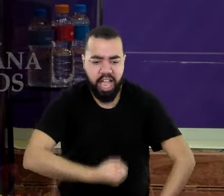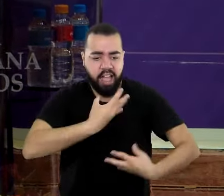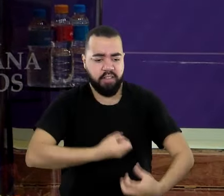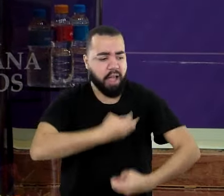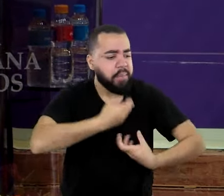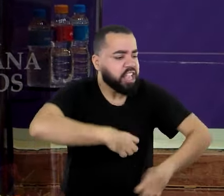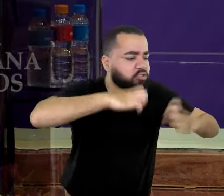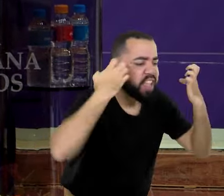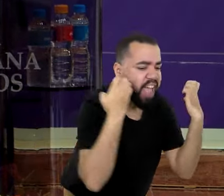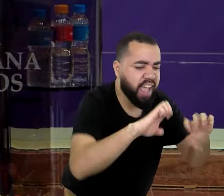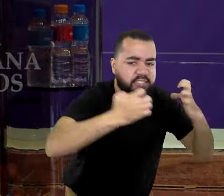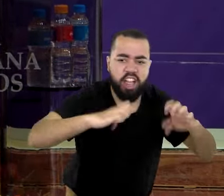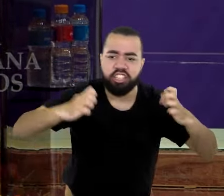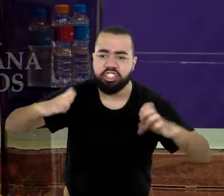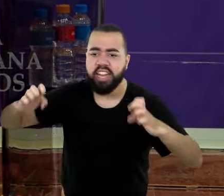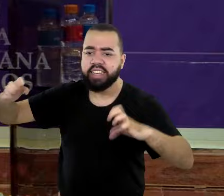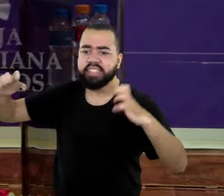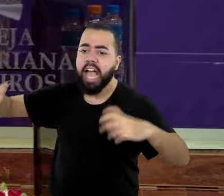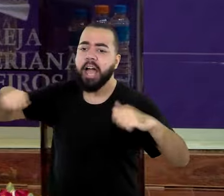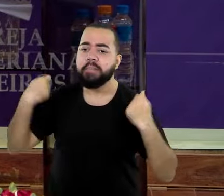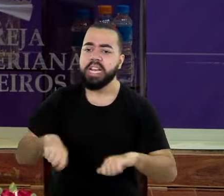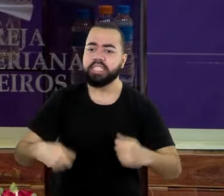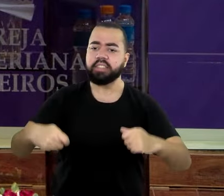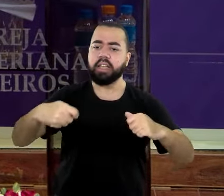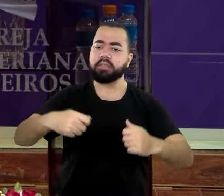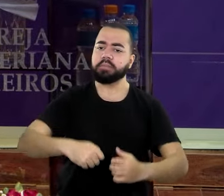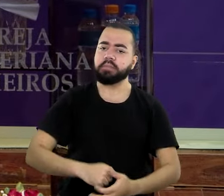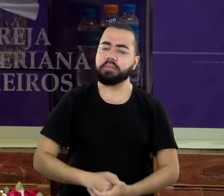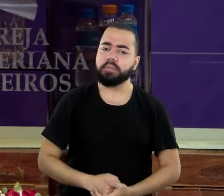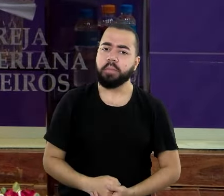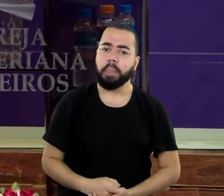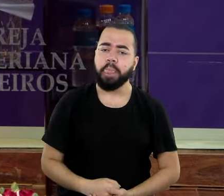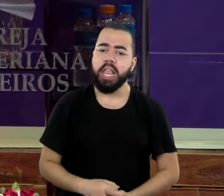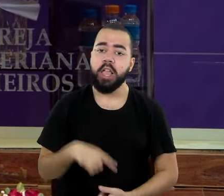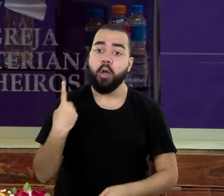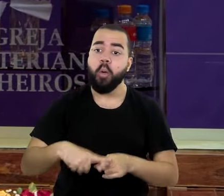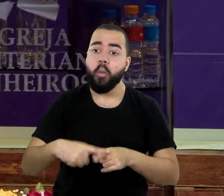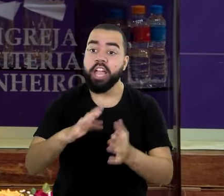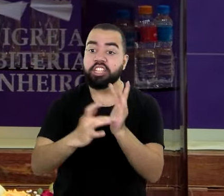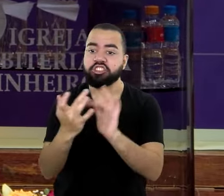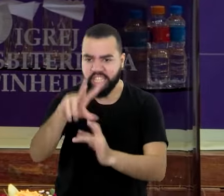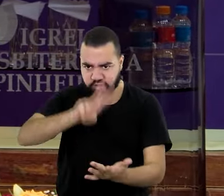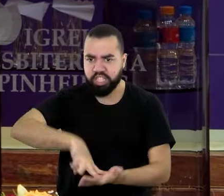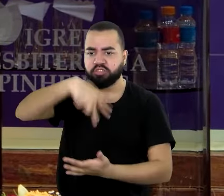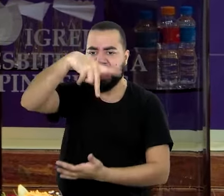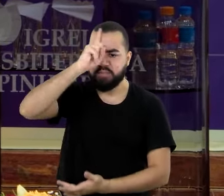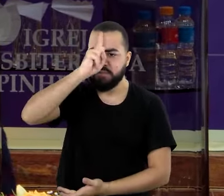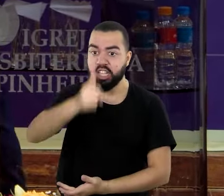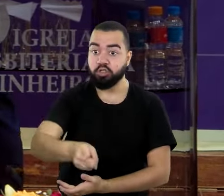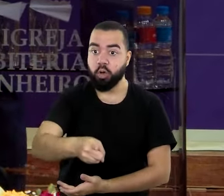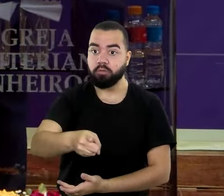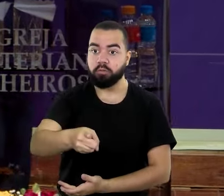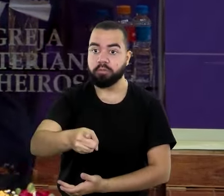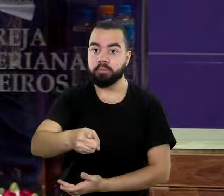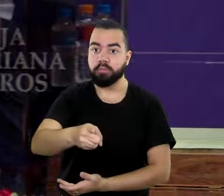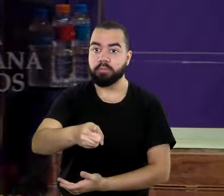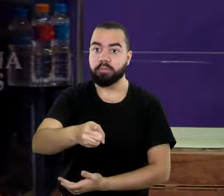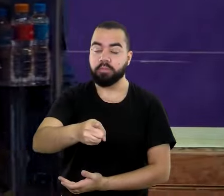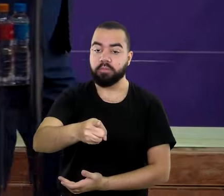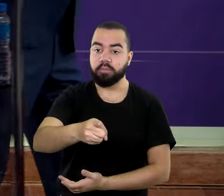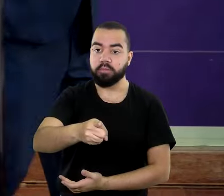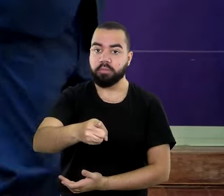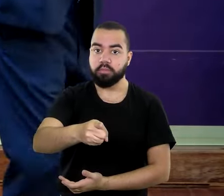vamos evangelizar. 부활의 예수님이 말씀하셨어요. Porque Jesus ressurreto disse: 아버지가 나를 보낸